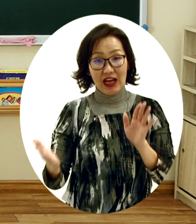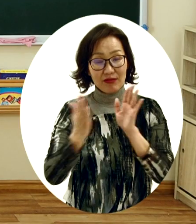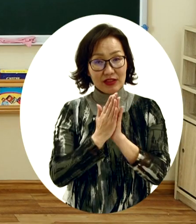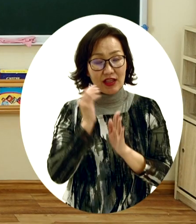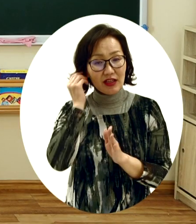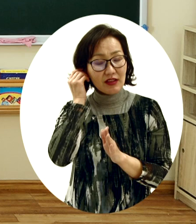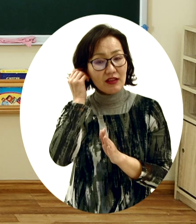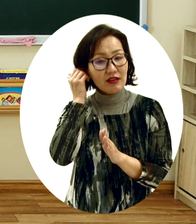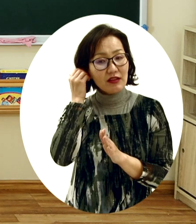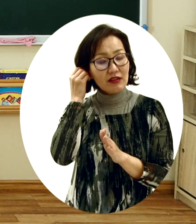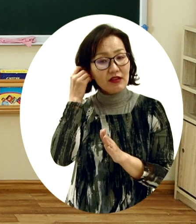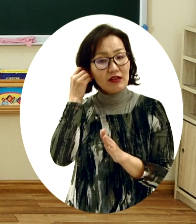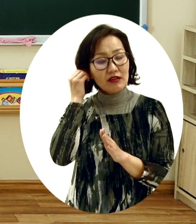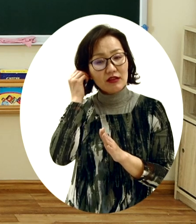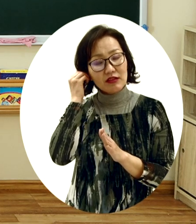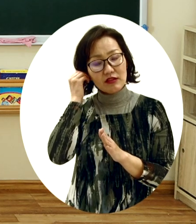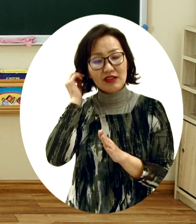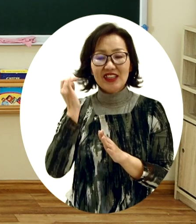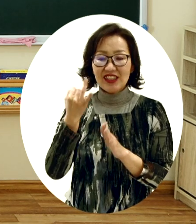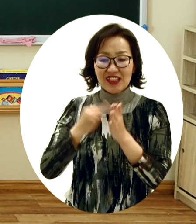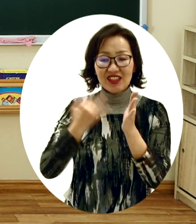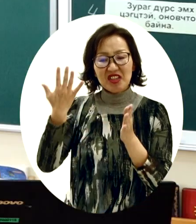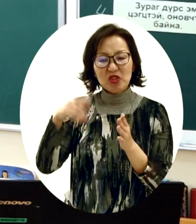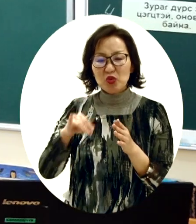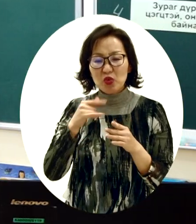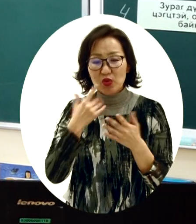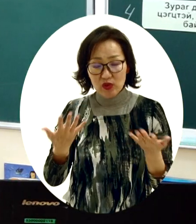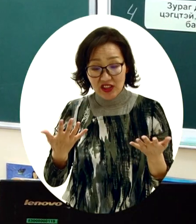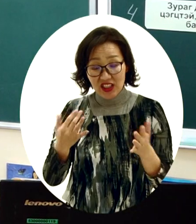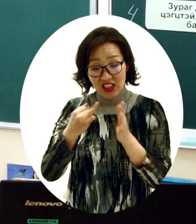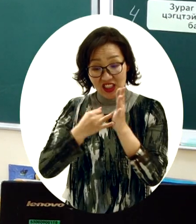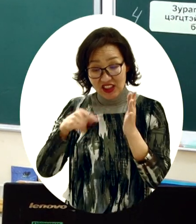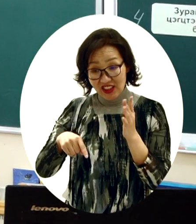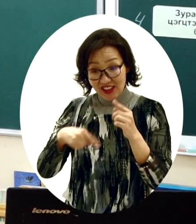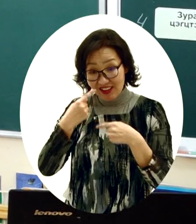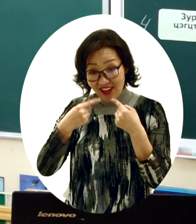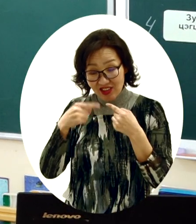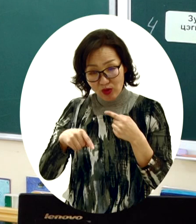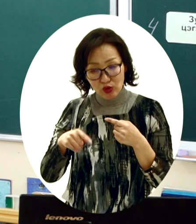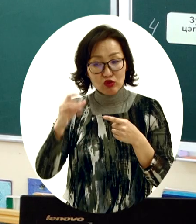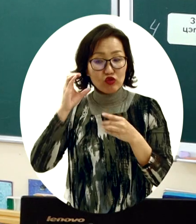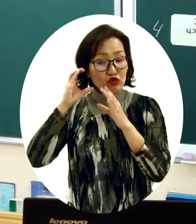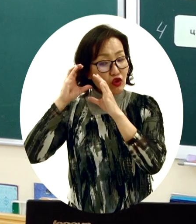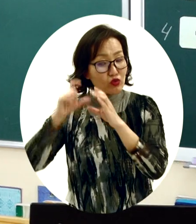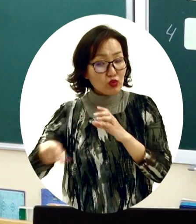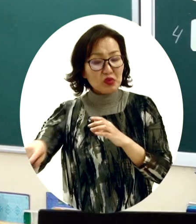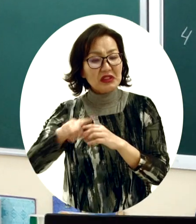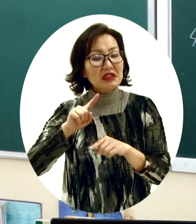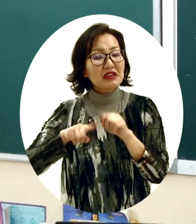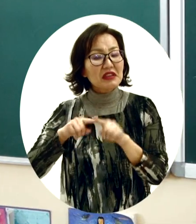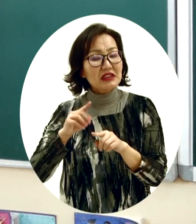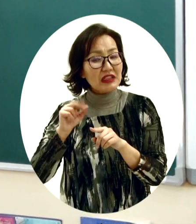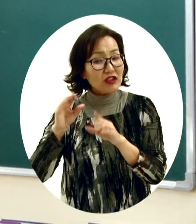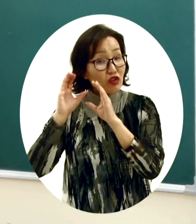бүгдээрээ хамтдаа илтгэл гэж юу хэлэх вэ? Илтгэлийг ярьж байгаа хүний хувьд, мөн сонсогч хүний хувьд